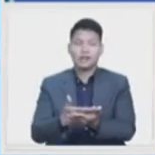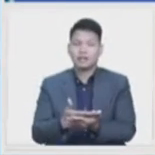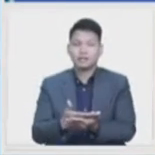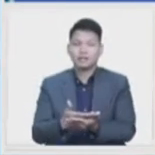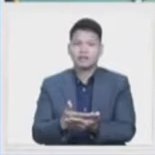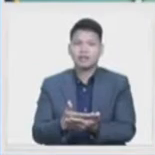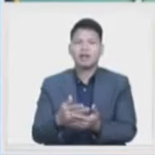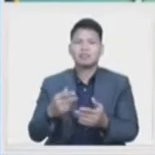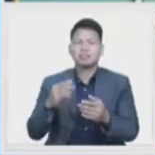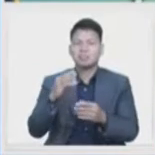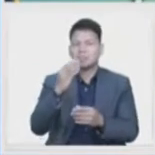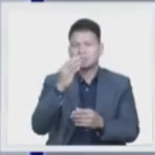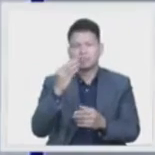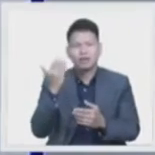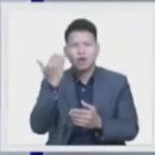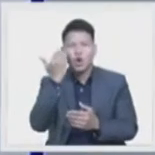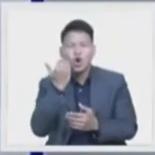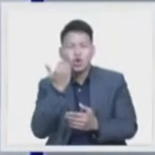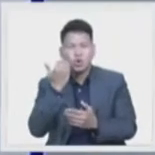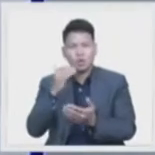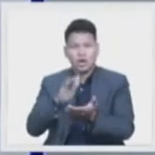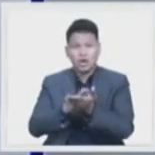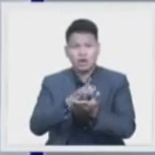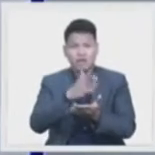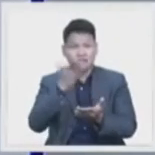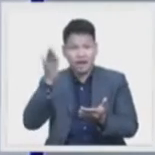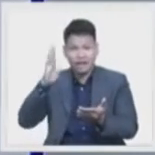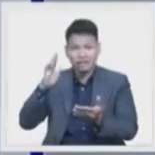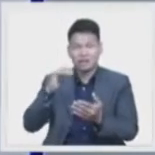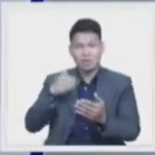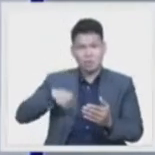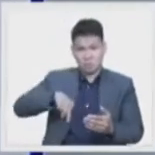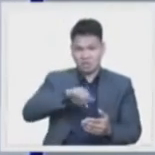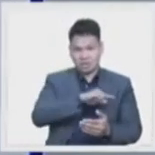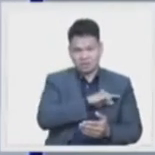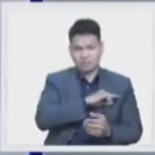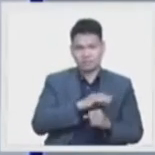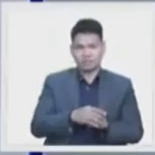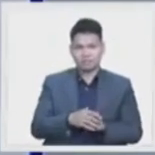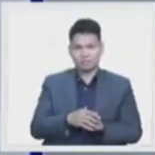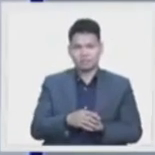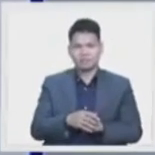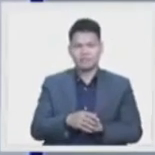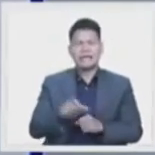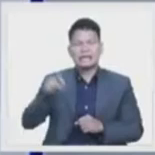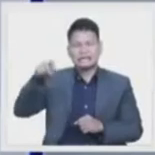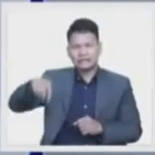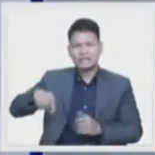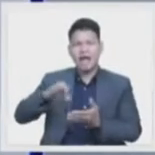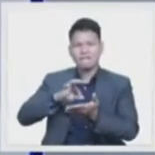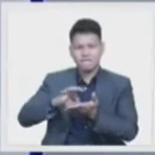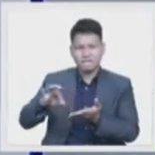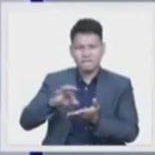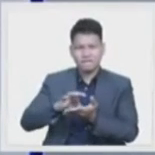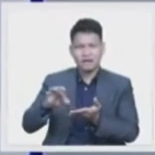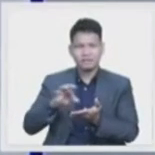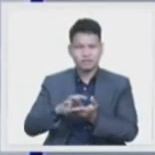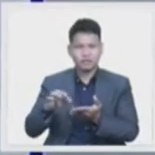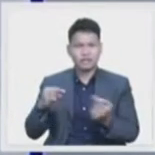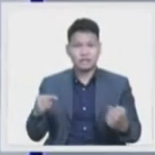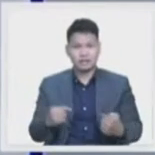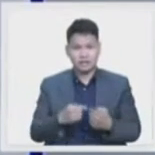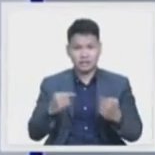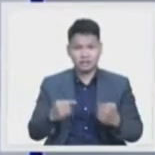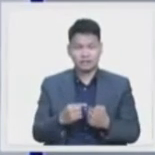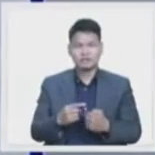sa Dios ug nagakinahanglan sa kaluwasan, kapasayloan sa atong sala. Siya gayud